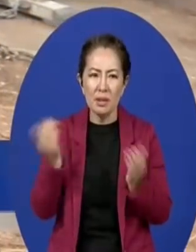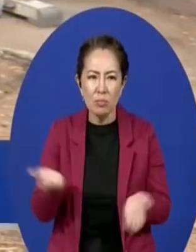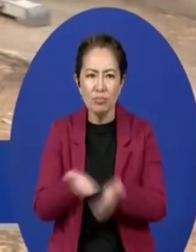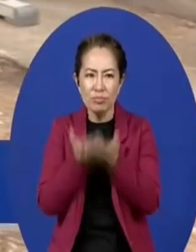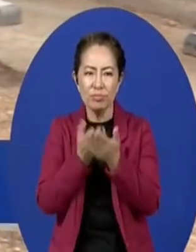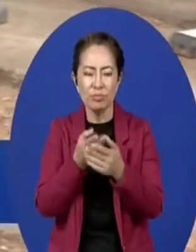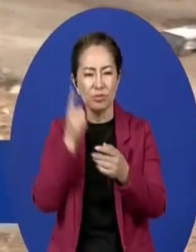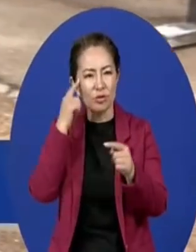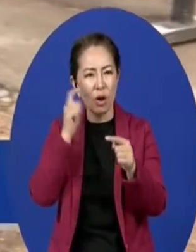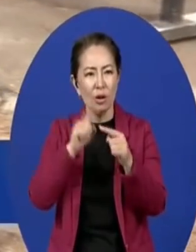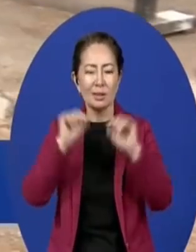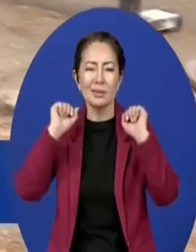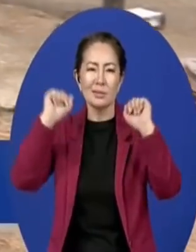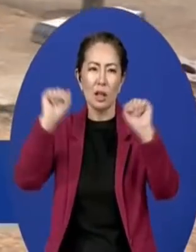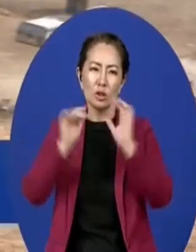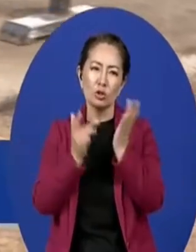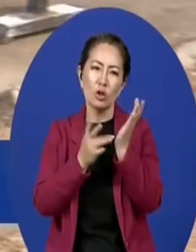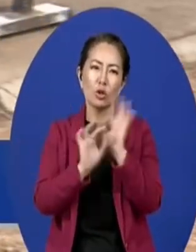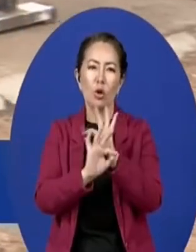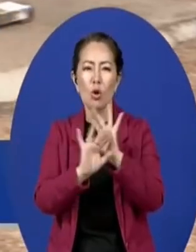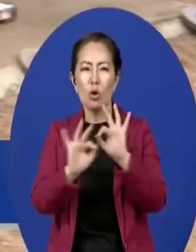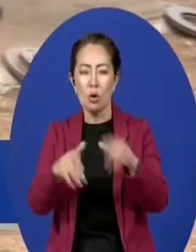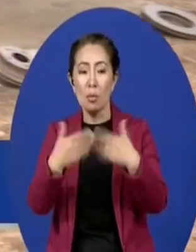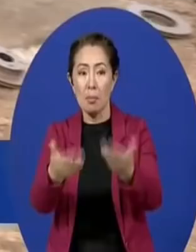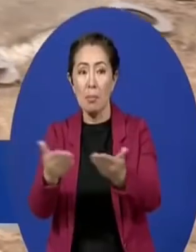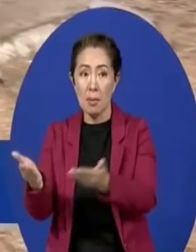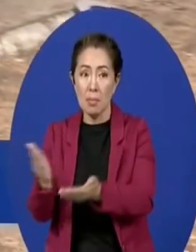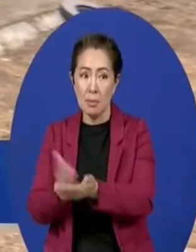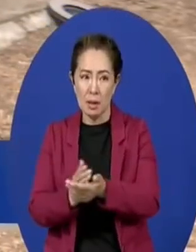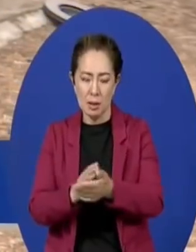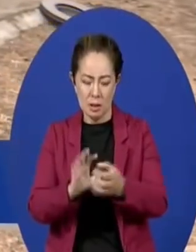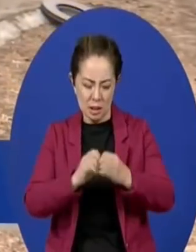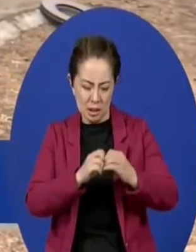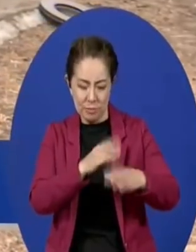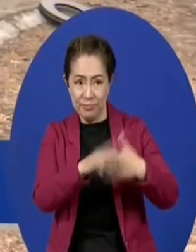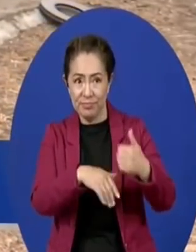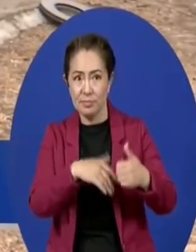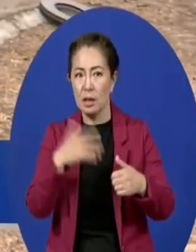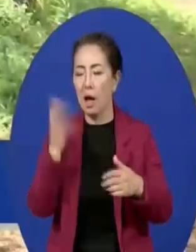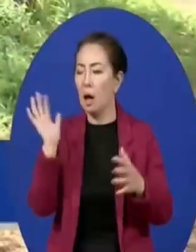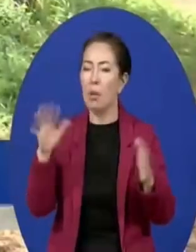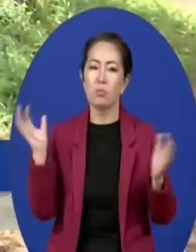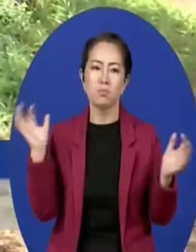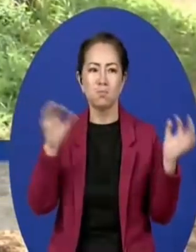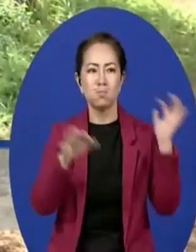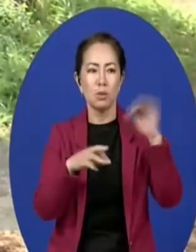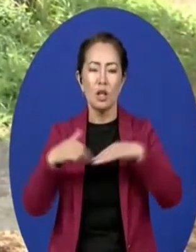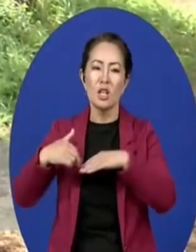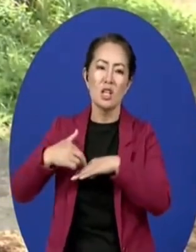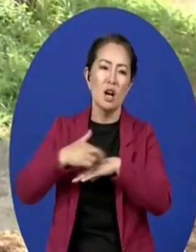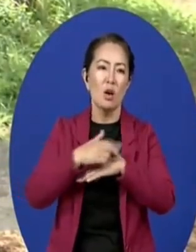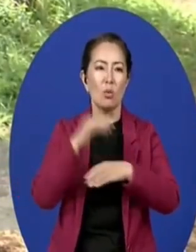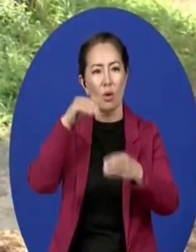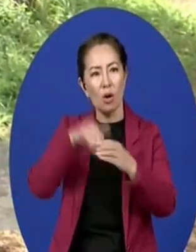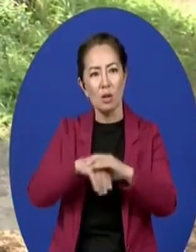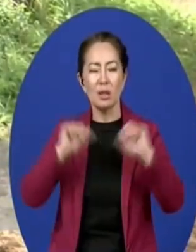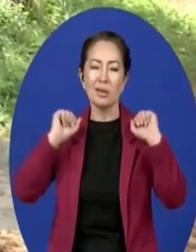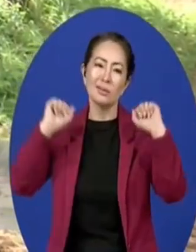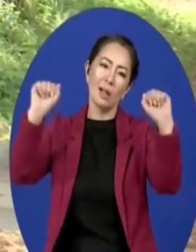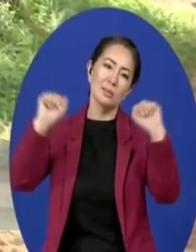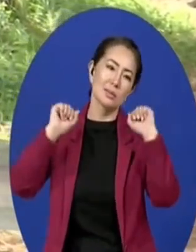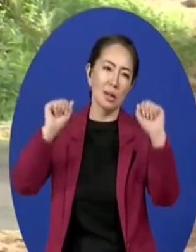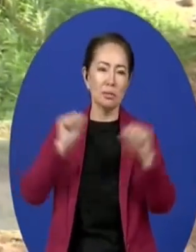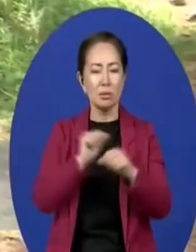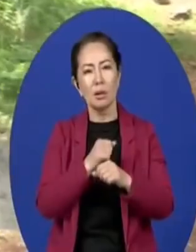зорилгоор энэхүү дасгалын тоног төхөөрөмжийг байрлуулсан байна. Үүнээс хойш нийслэл хотын аль ч хэсгээс явган аялагчид ирж дасгал хөдөлгөөн